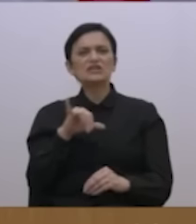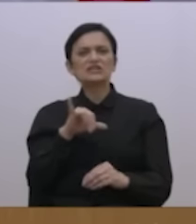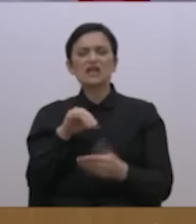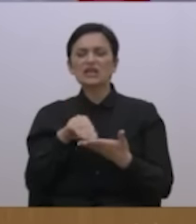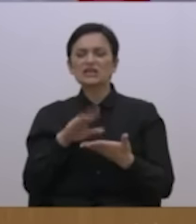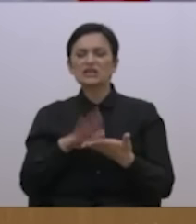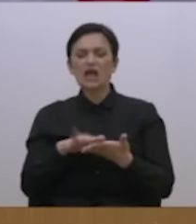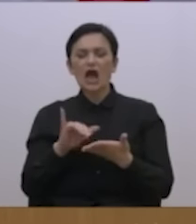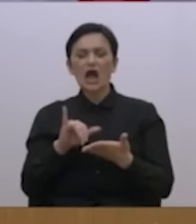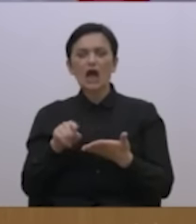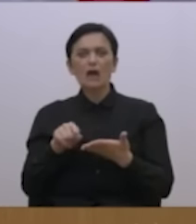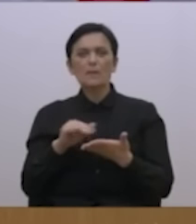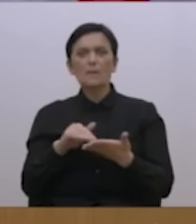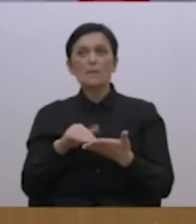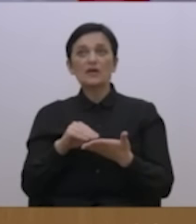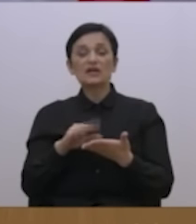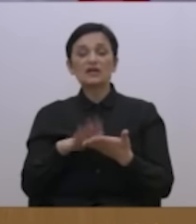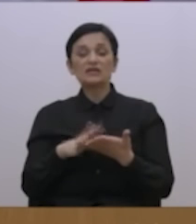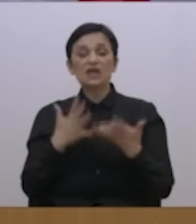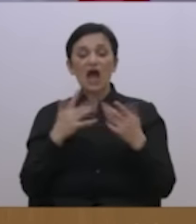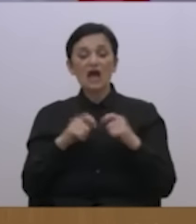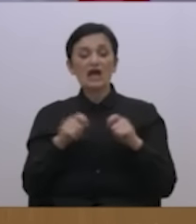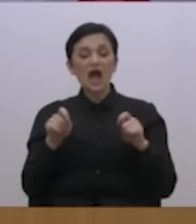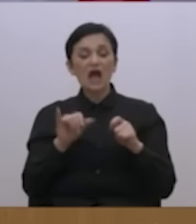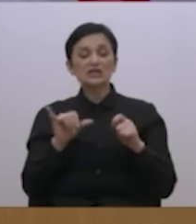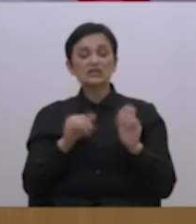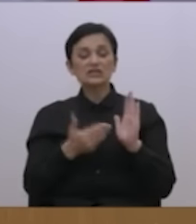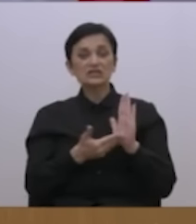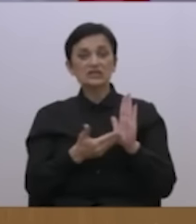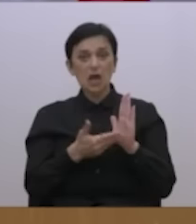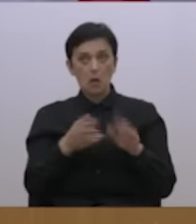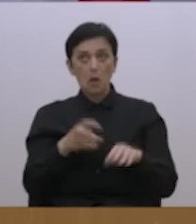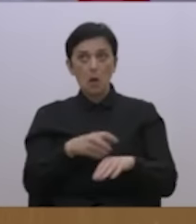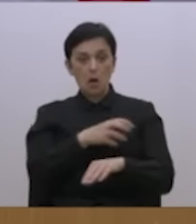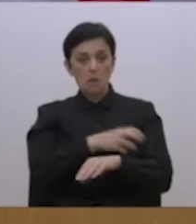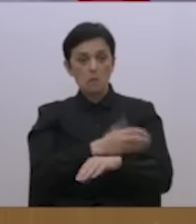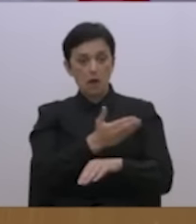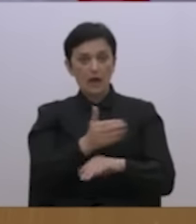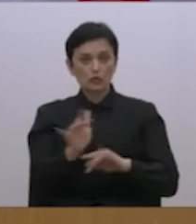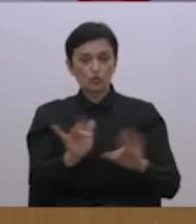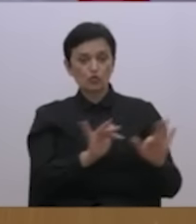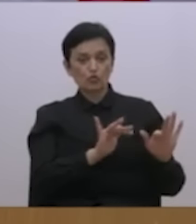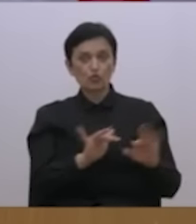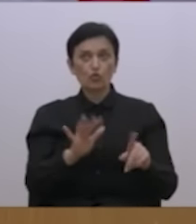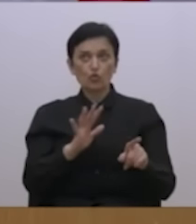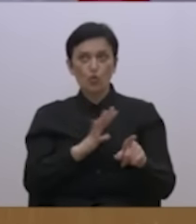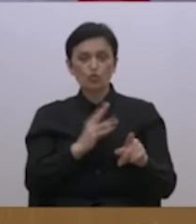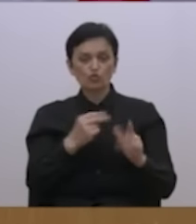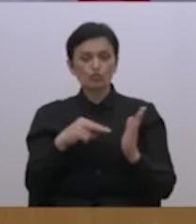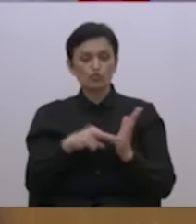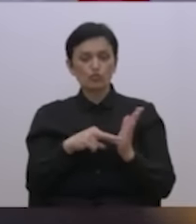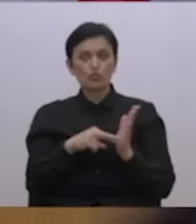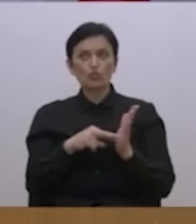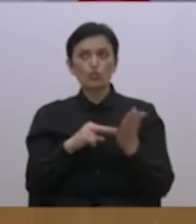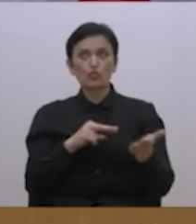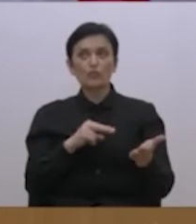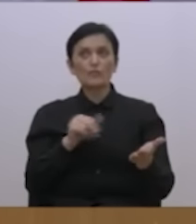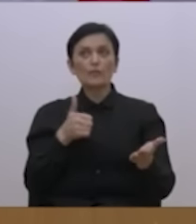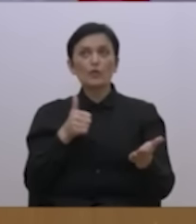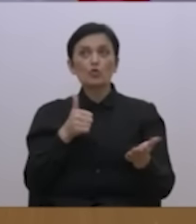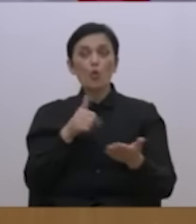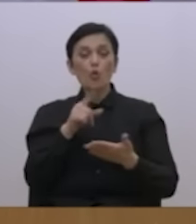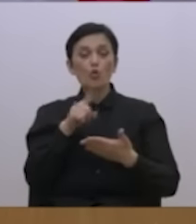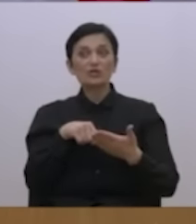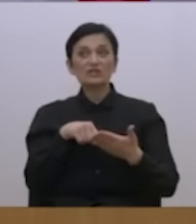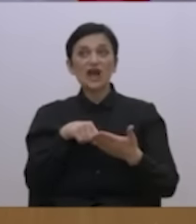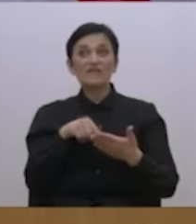დაფიქსირებული? ანუ სად არის ის გამჭვირვალობა? აი ეს ხო პარტიული ღონისძიება იყო, დაჯდა ამდენი ფული. როგორ დავიჯერო, რომ ეხლა